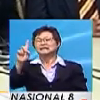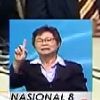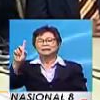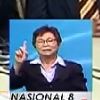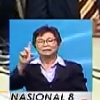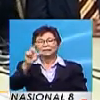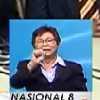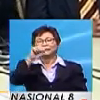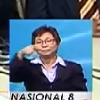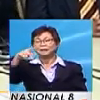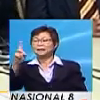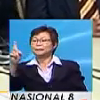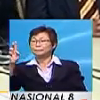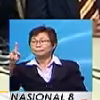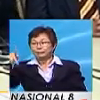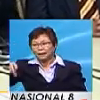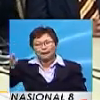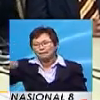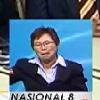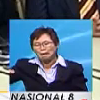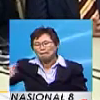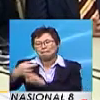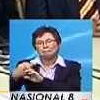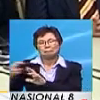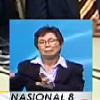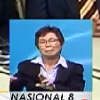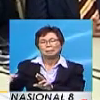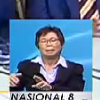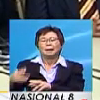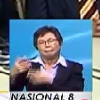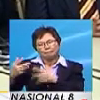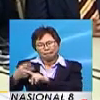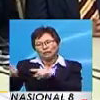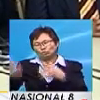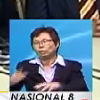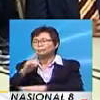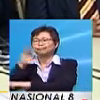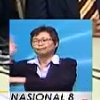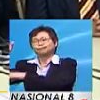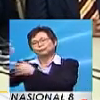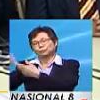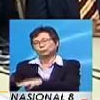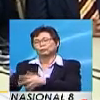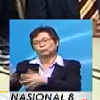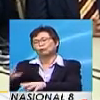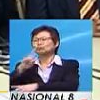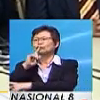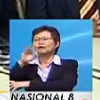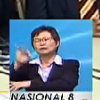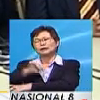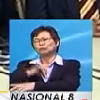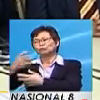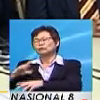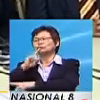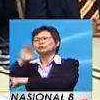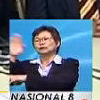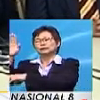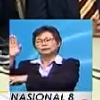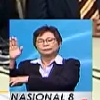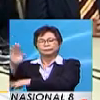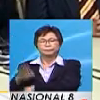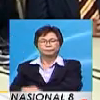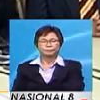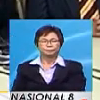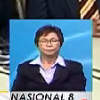apa belum lagi tapi sudah Adah perjanjian seperti saya janjikan perkaraapat